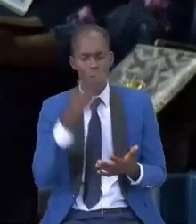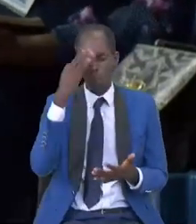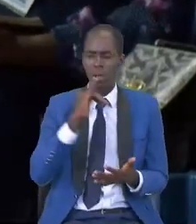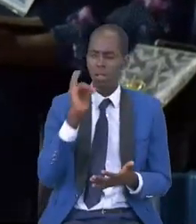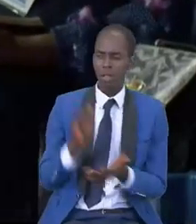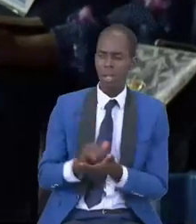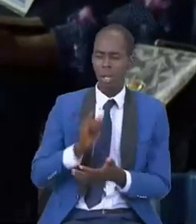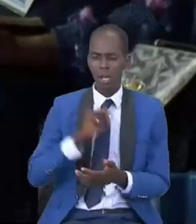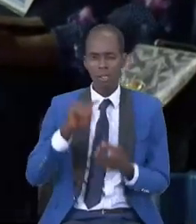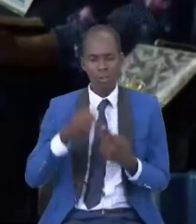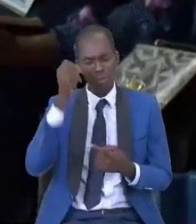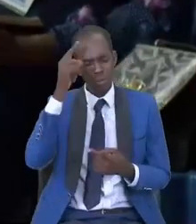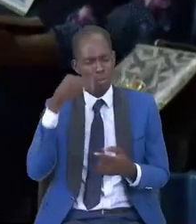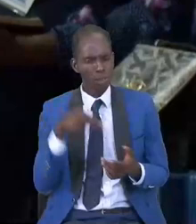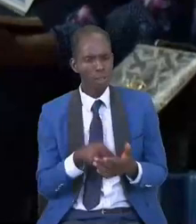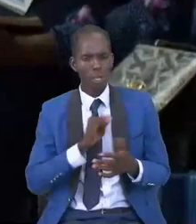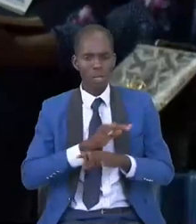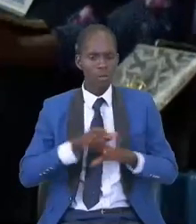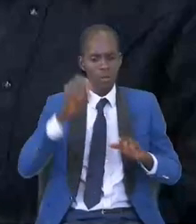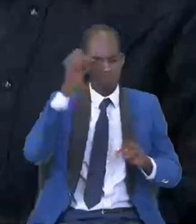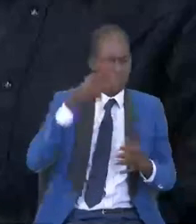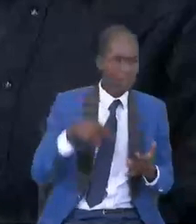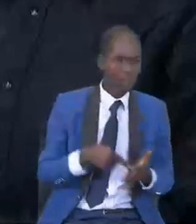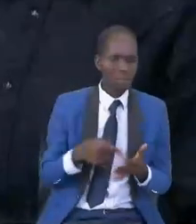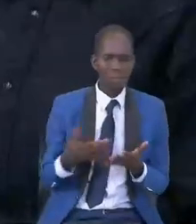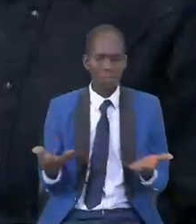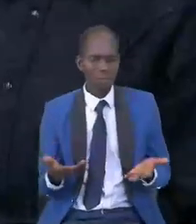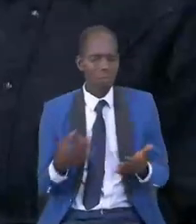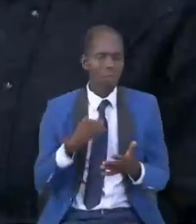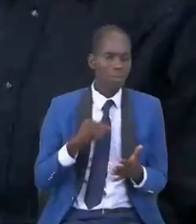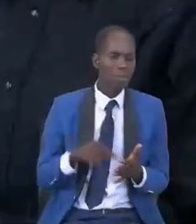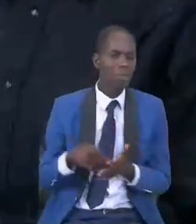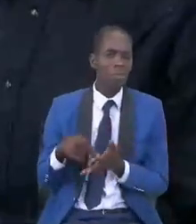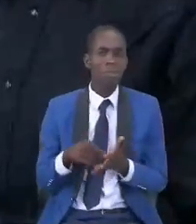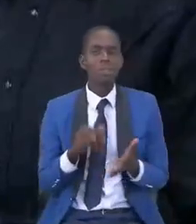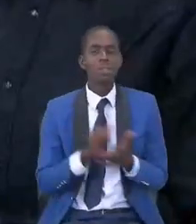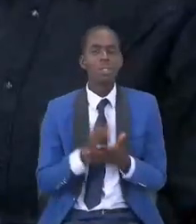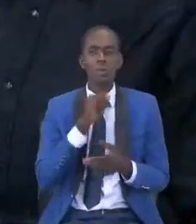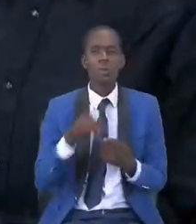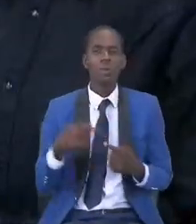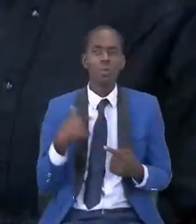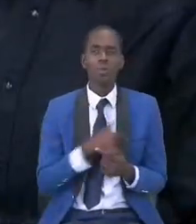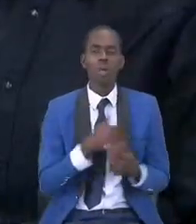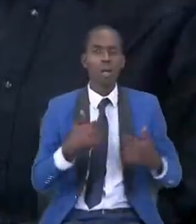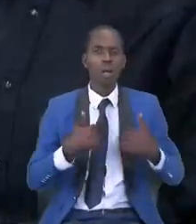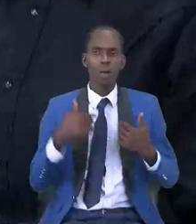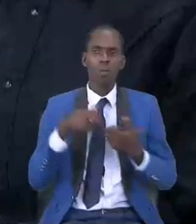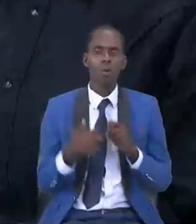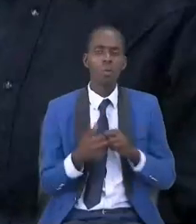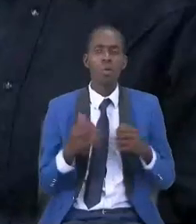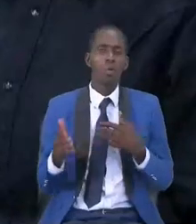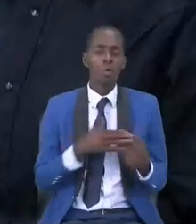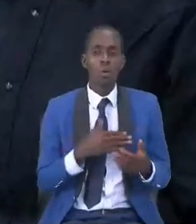cela. Et nous sommes dans la confusion. C'est en ce moment que nous avons l'hypertension. Mais quand nous savons que quel que soit ce qui se passe,